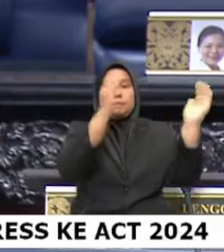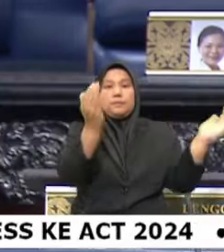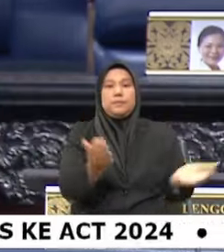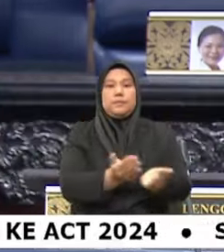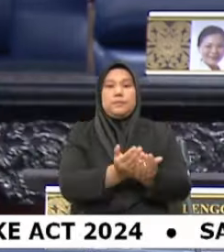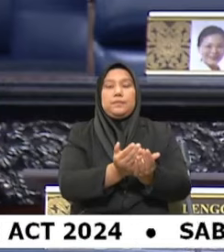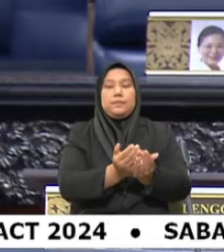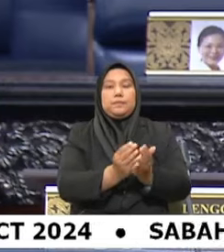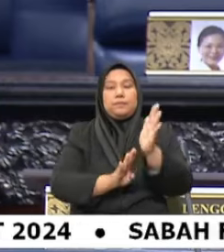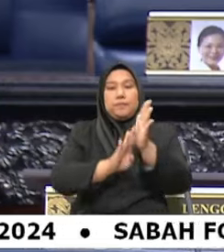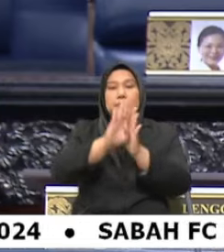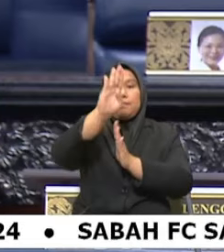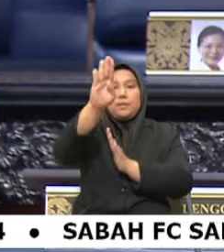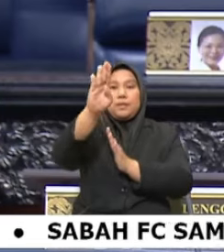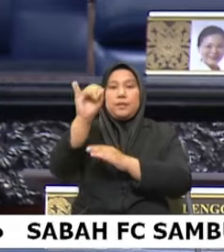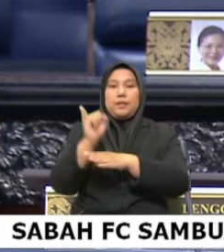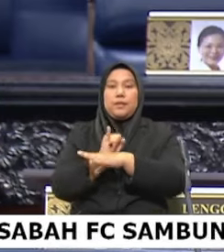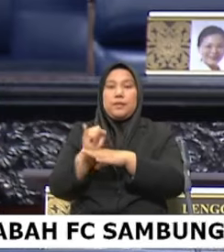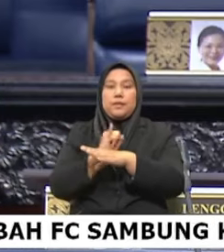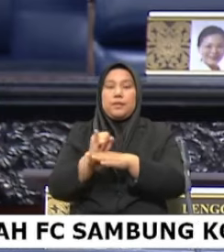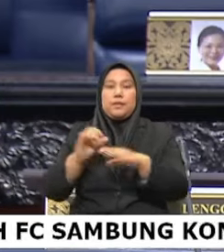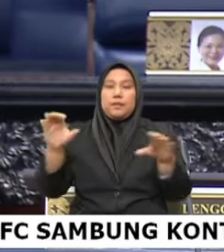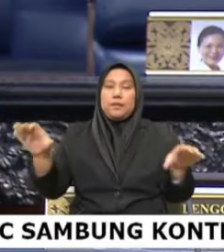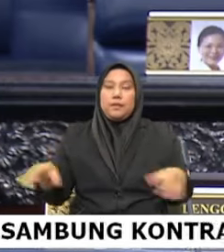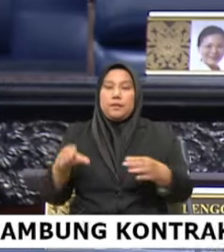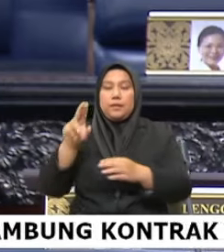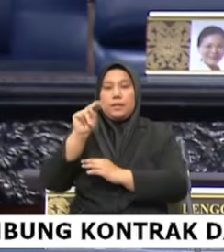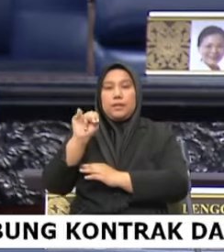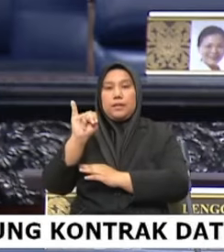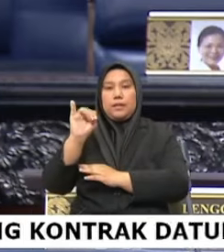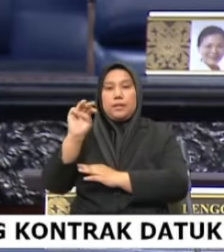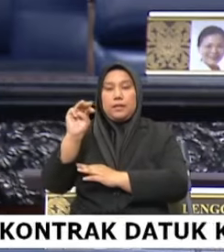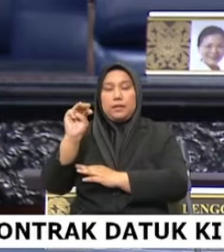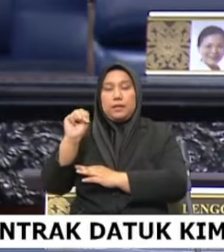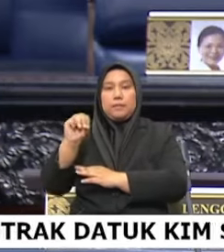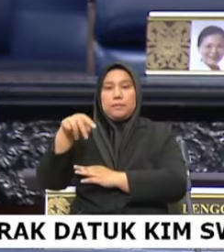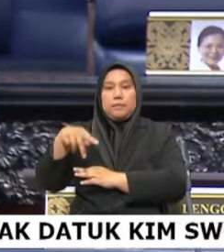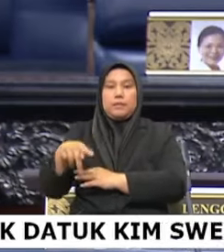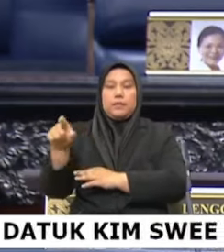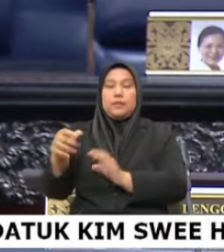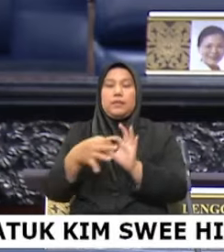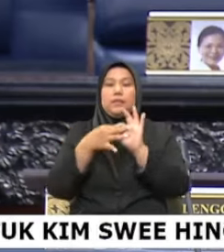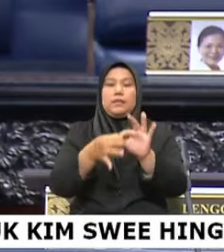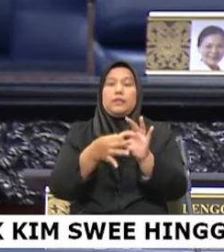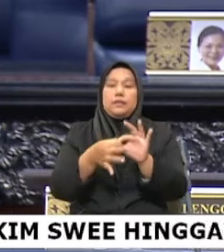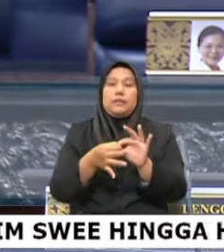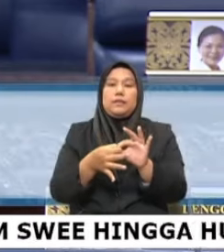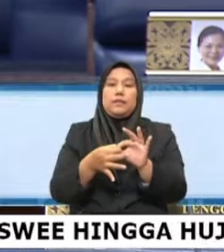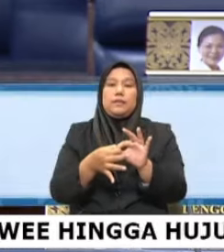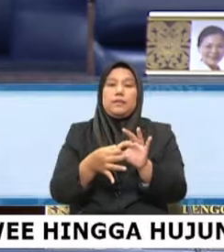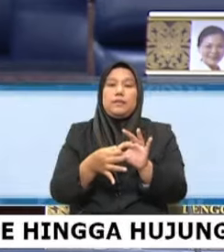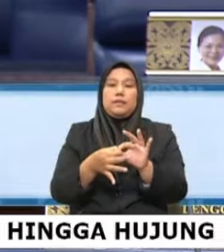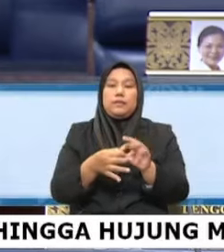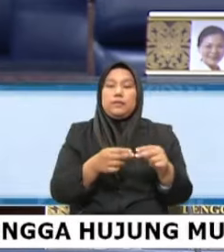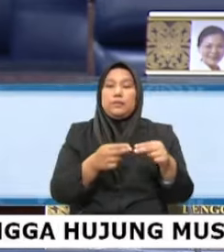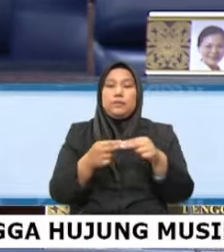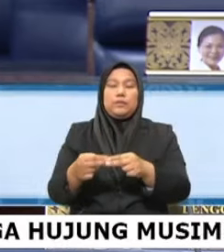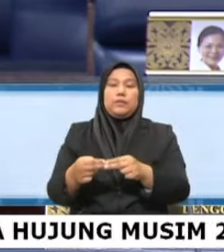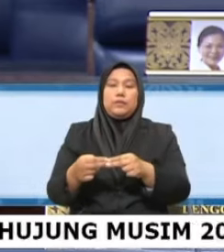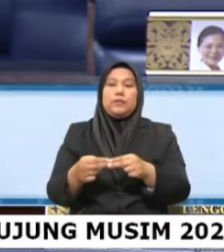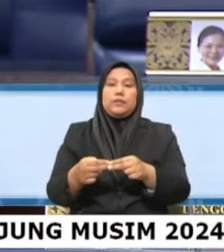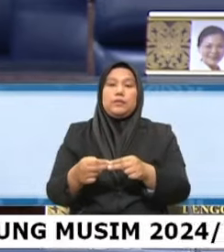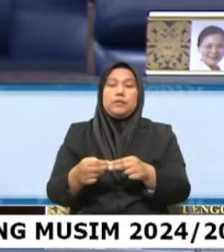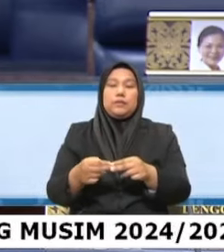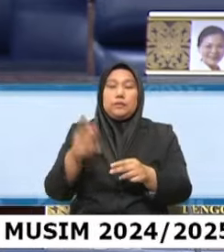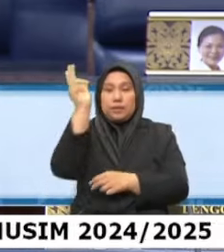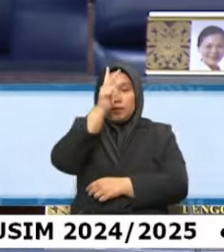pembangunan perindustrian. Dalam melaksanakan NIMP, kerjasama erat dan hubungan yang proaktif di antara kerajaan persekutuan